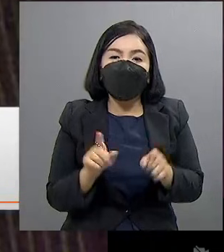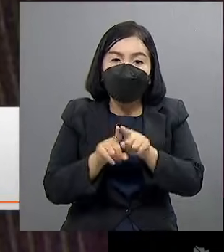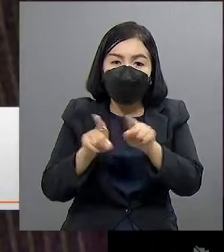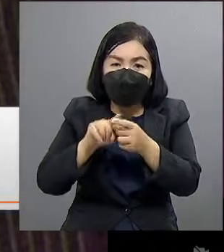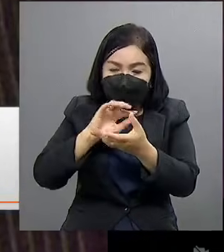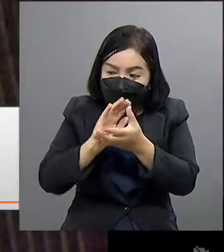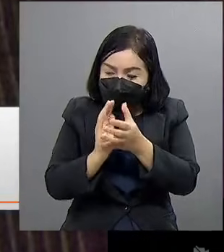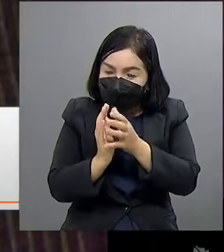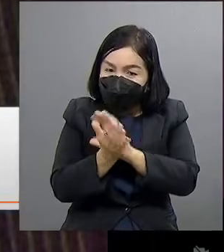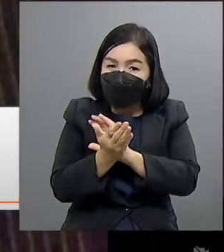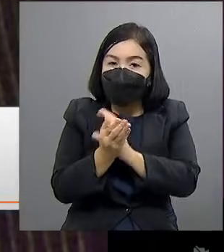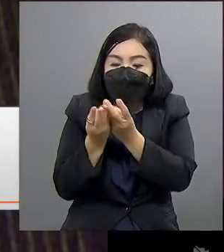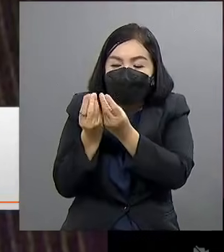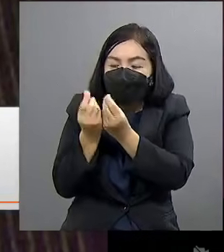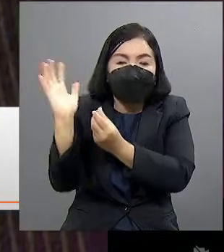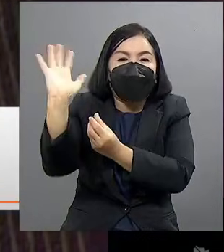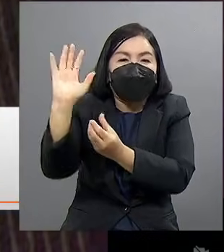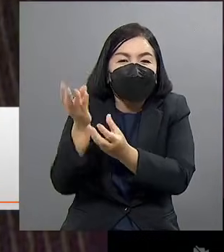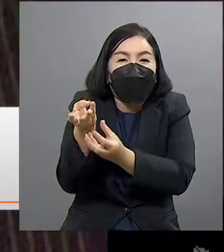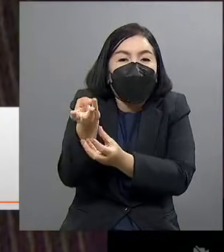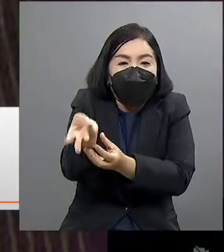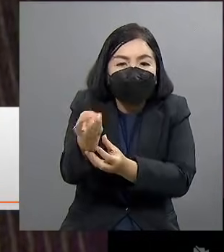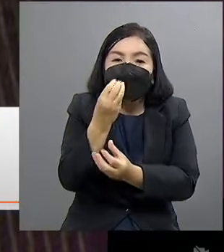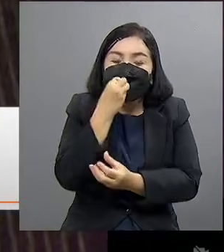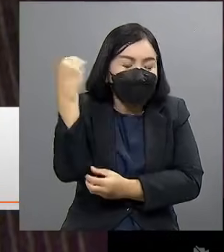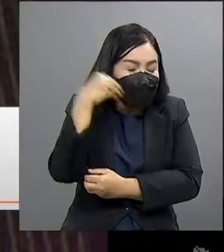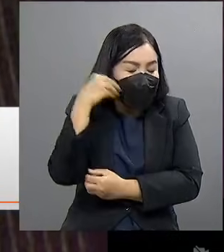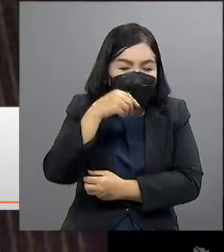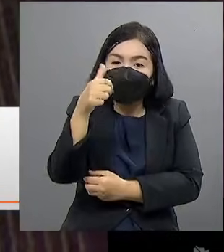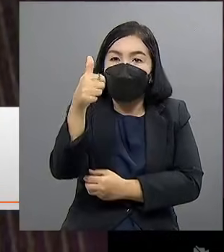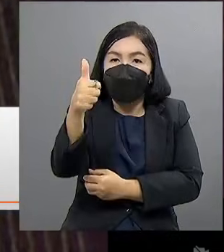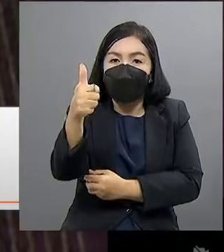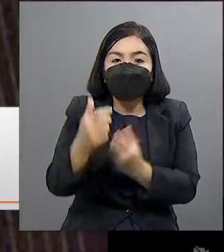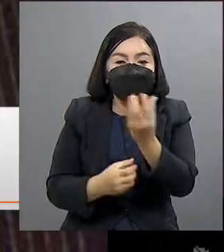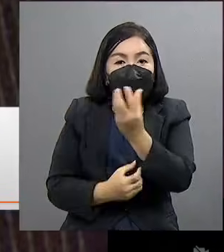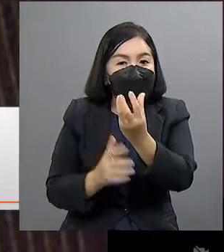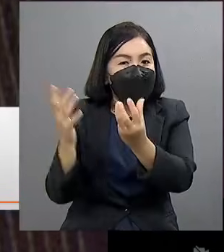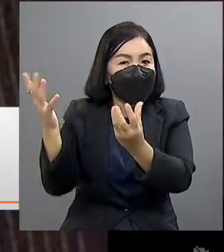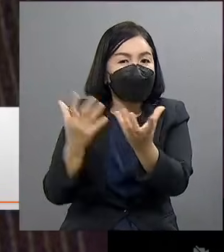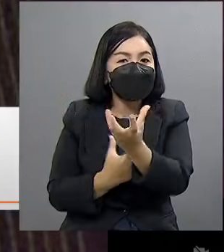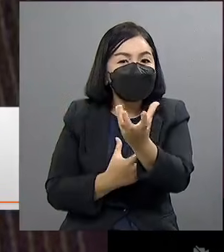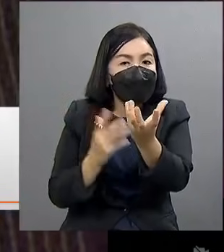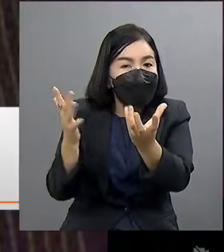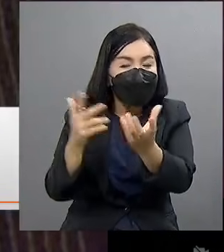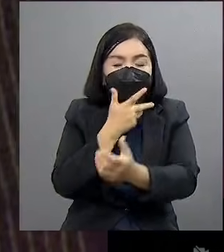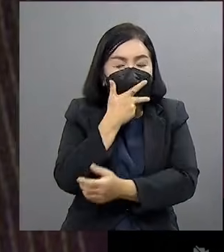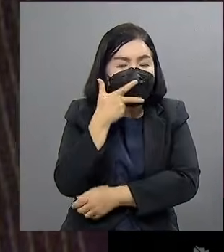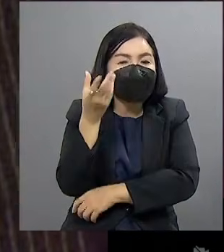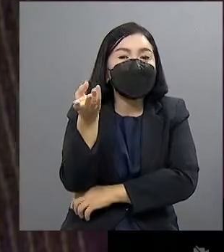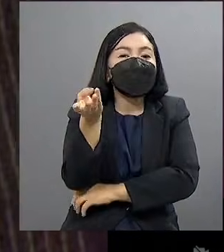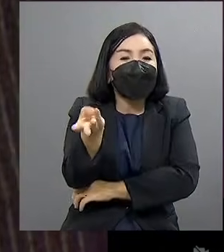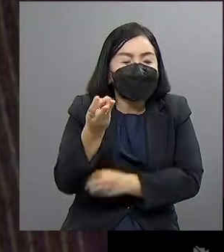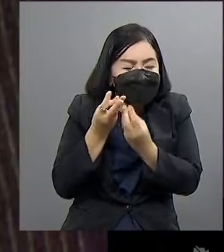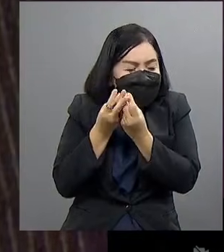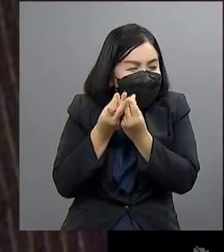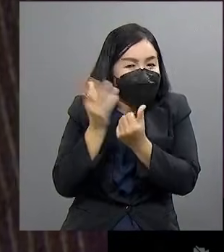าณน้ำมันลงนะคะเพื่อที่จะทานได้ทุกวันนะคะแล้วก็ไม่อ้วนนะคะไม่เลี่ยนนะคะไม่หวานจัดมันจัดจนเกินไปเพื่อให้เ